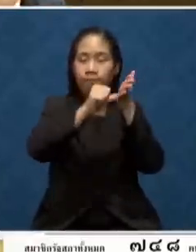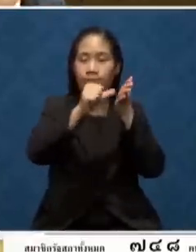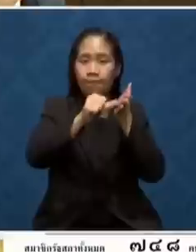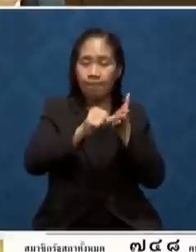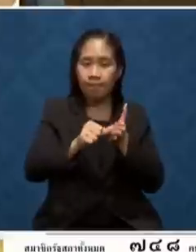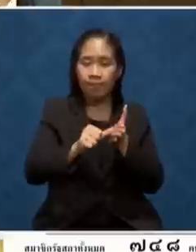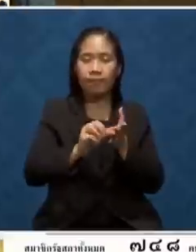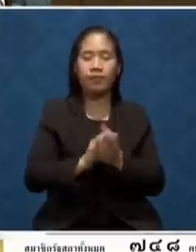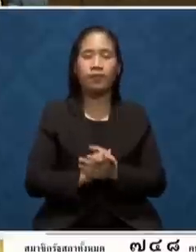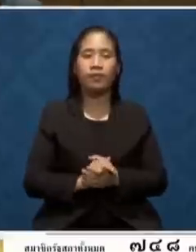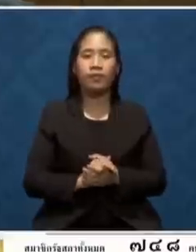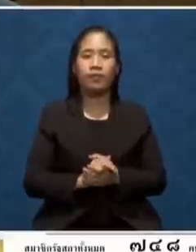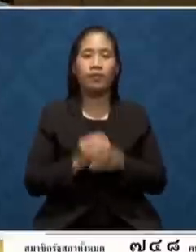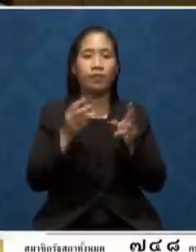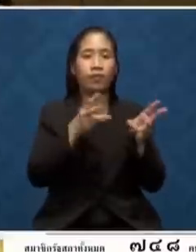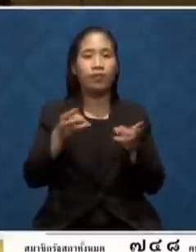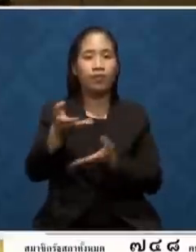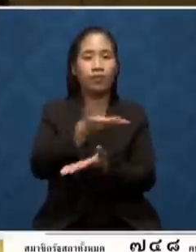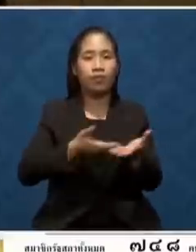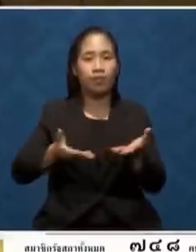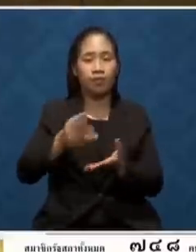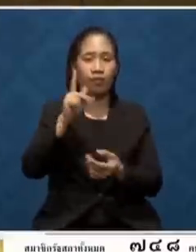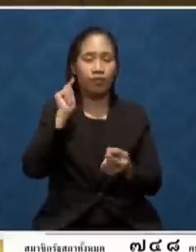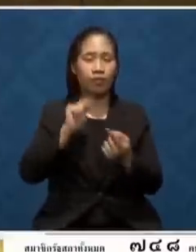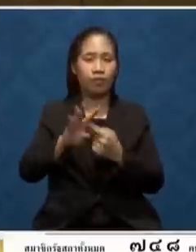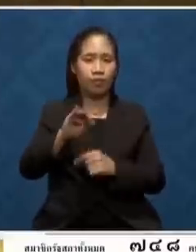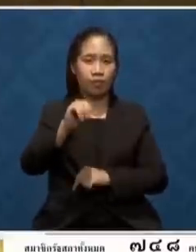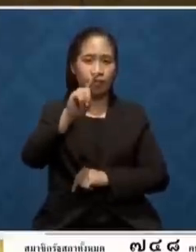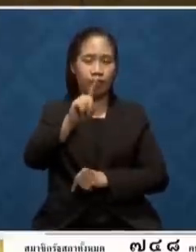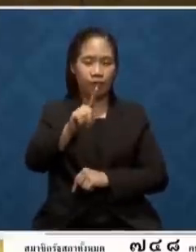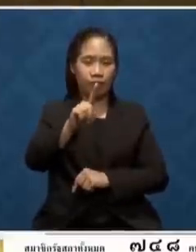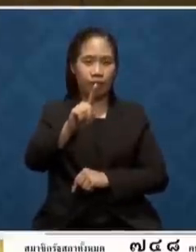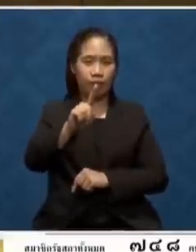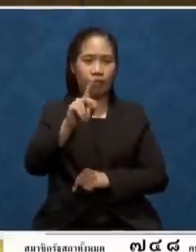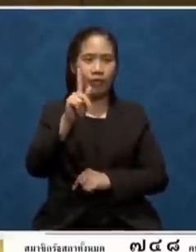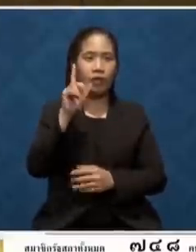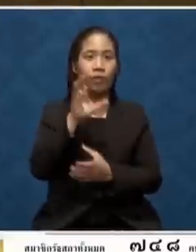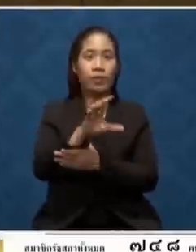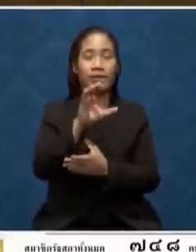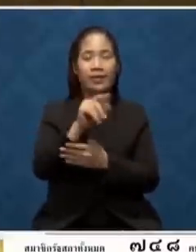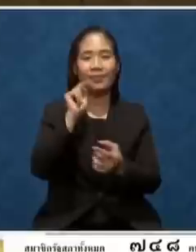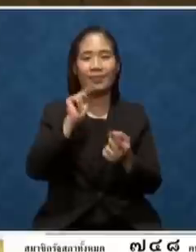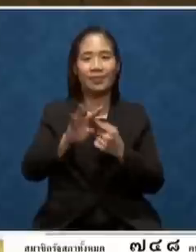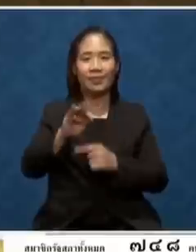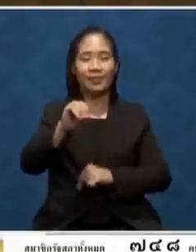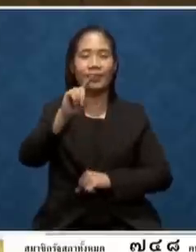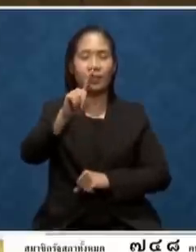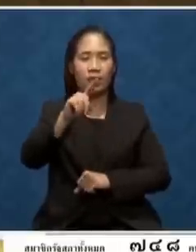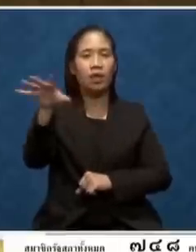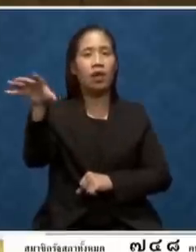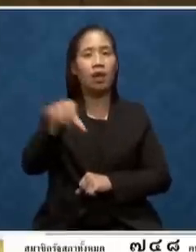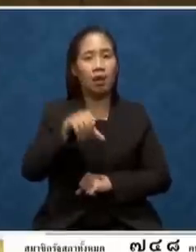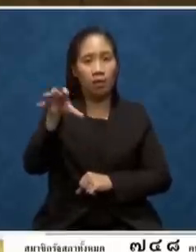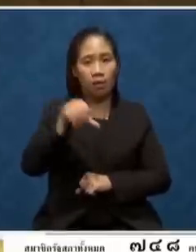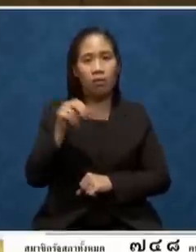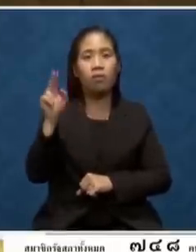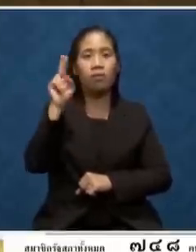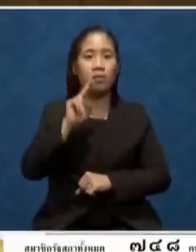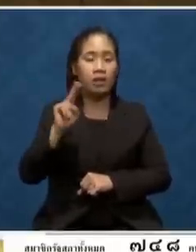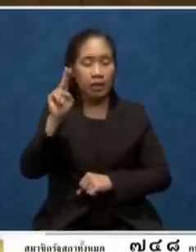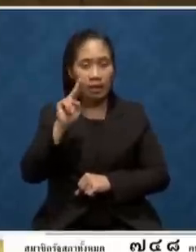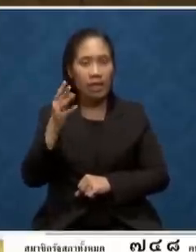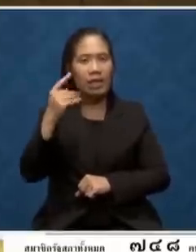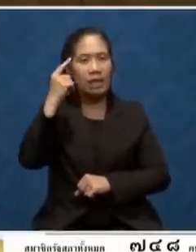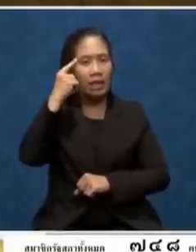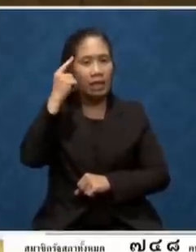การพิจารณาว่าข้อ 41ข้อบังคับที่ 41มาใช้กับการพิจารณาเห็น